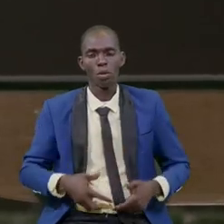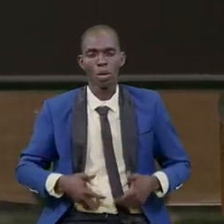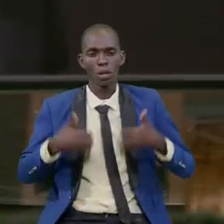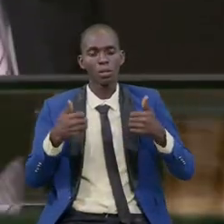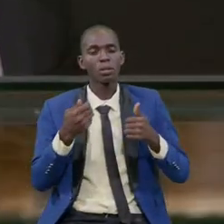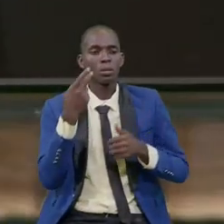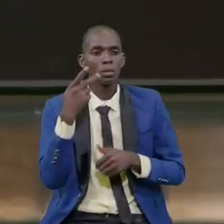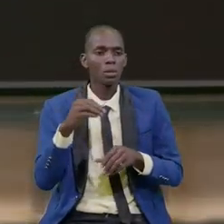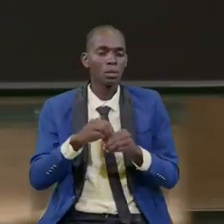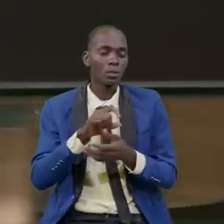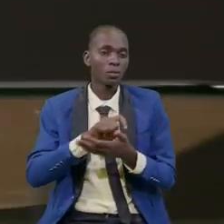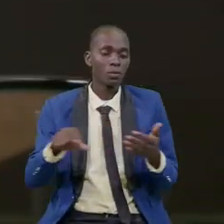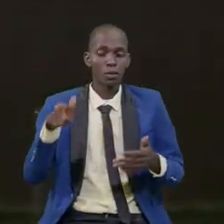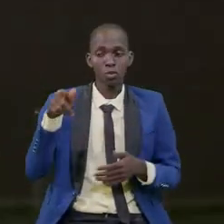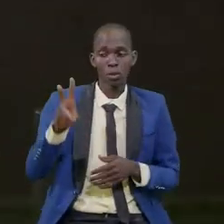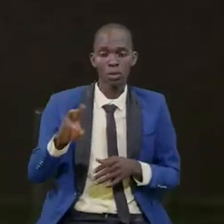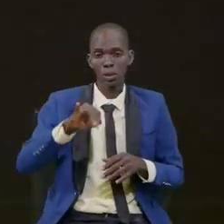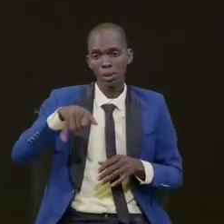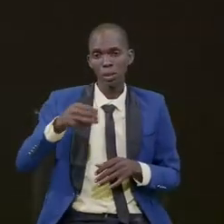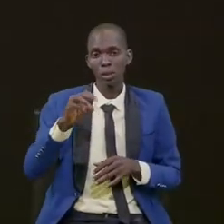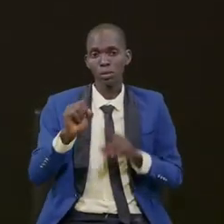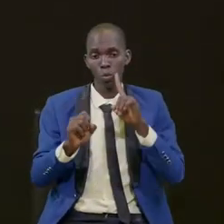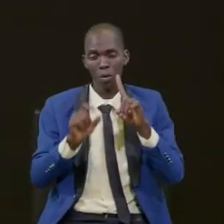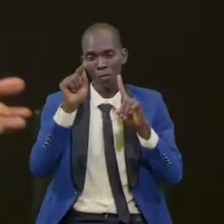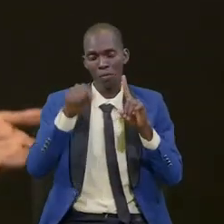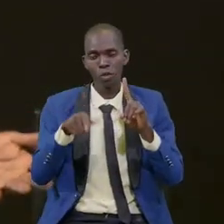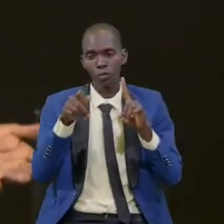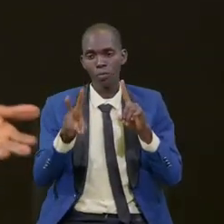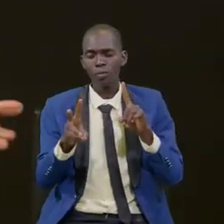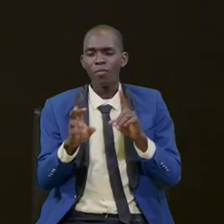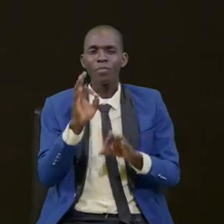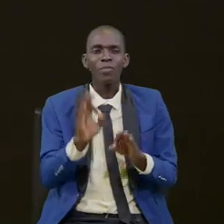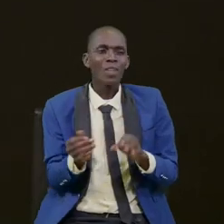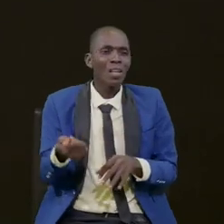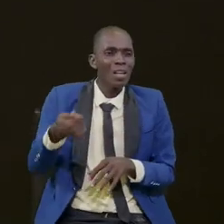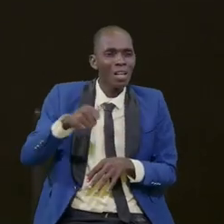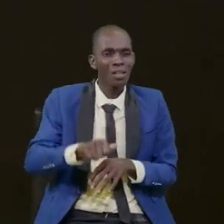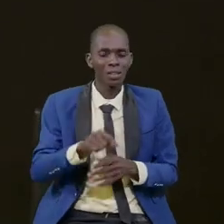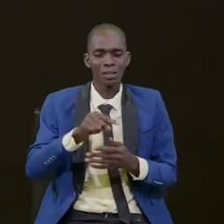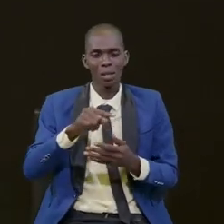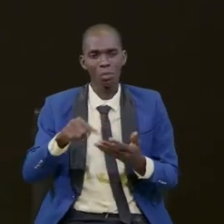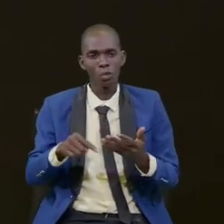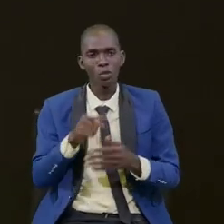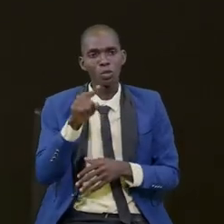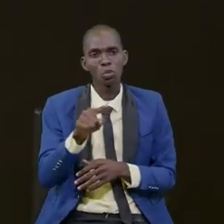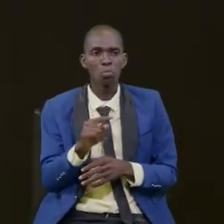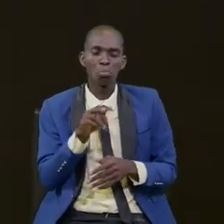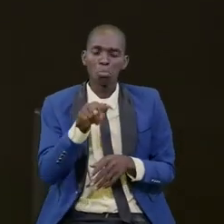Le verset 26 dit, si quelqu'un croit être